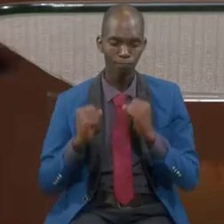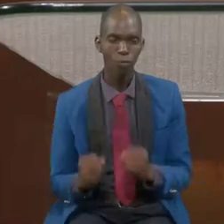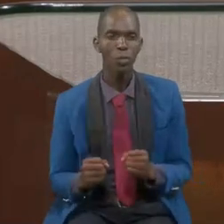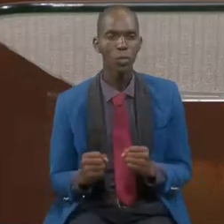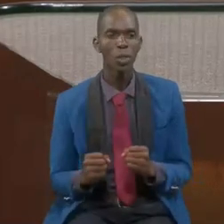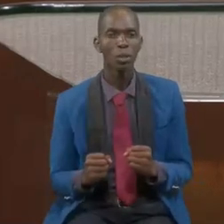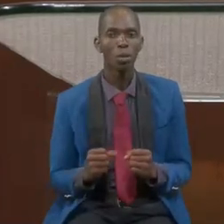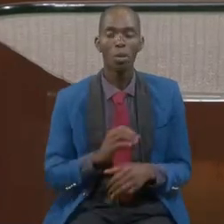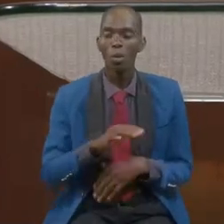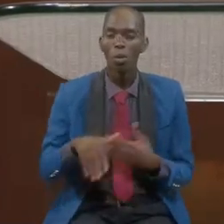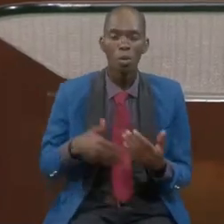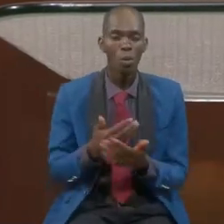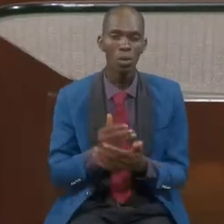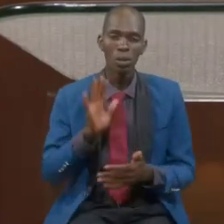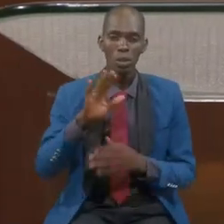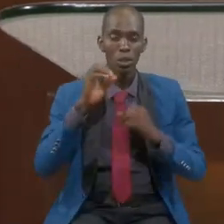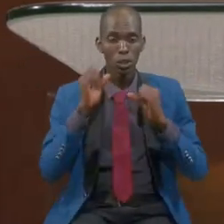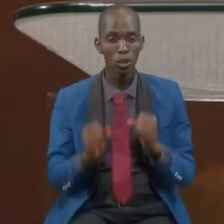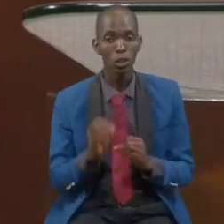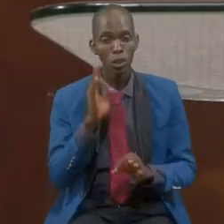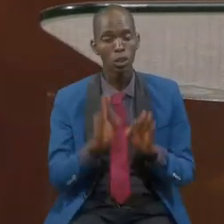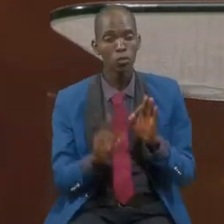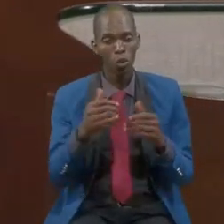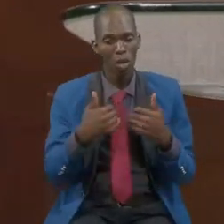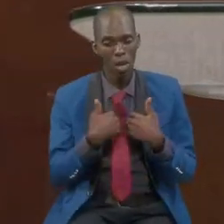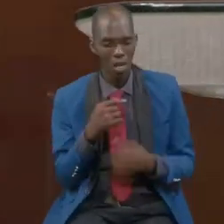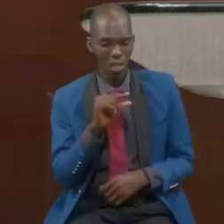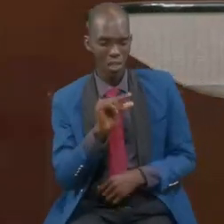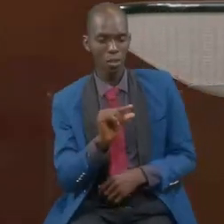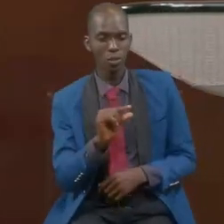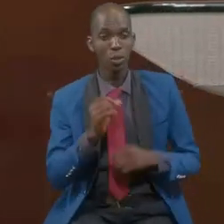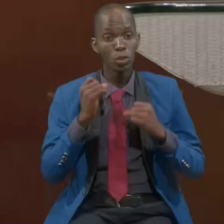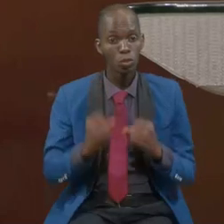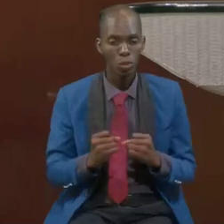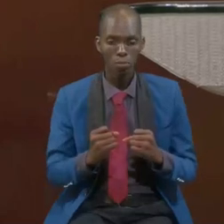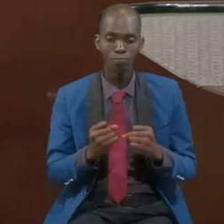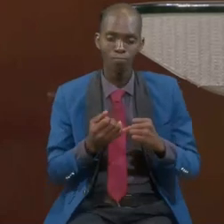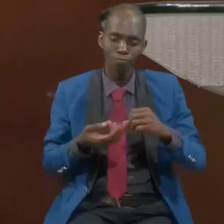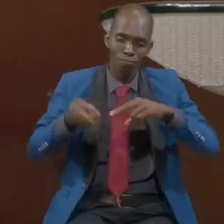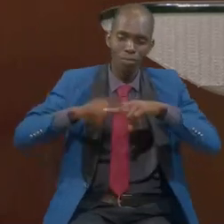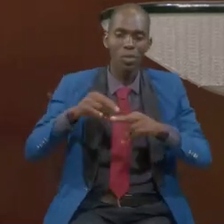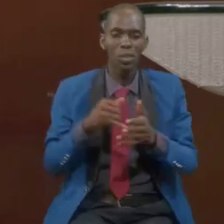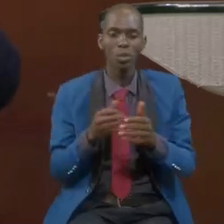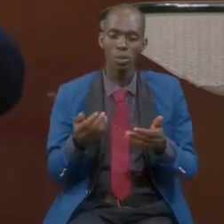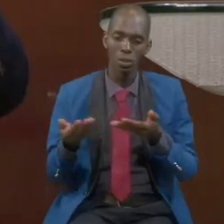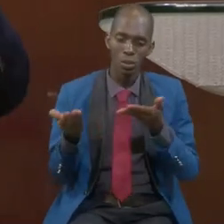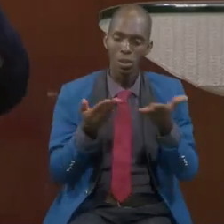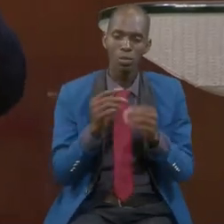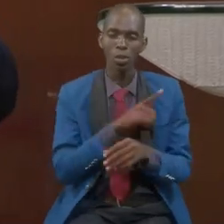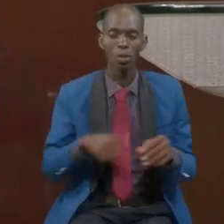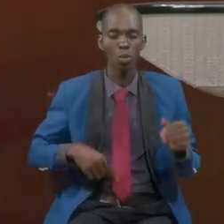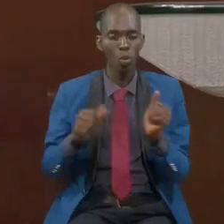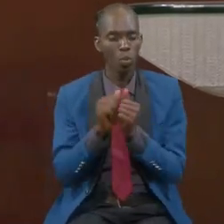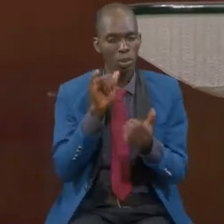et de toute ta force. Si tu as une petite force, alors déploie cette